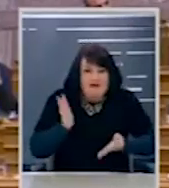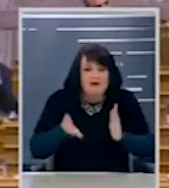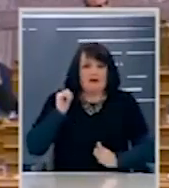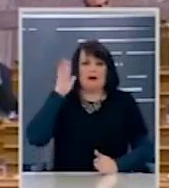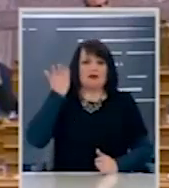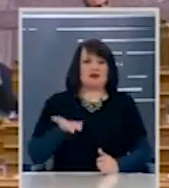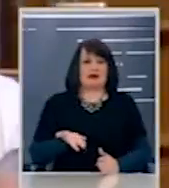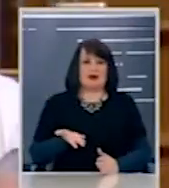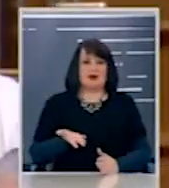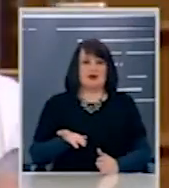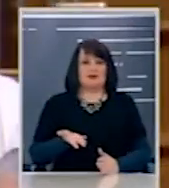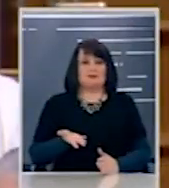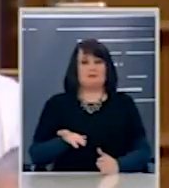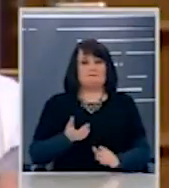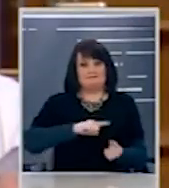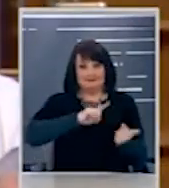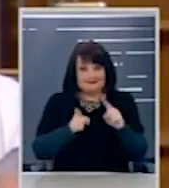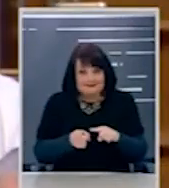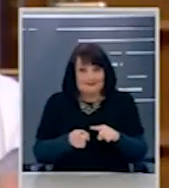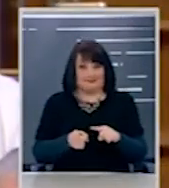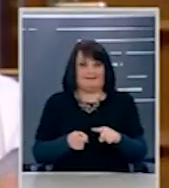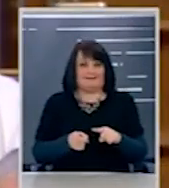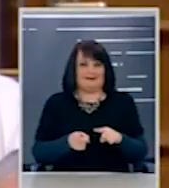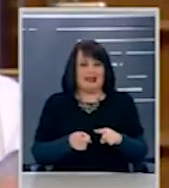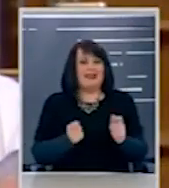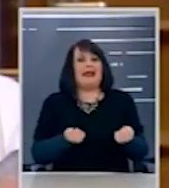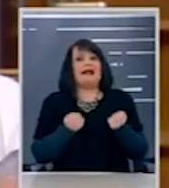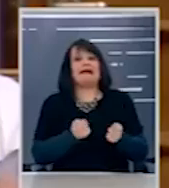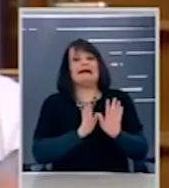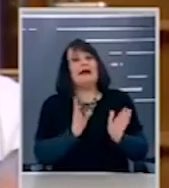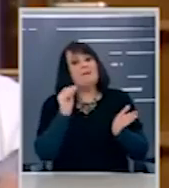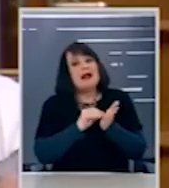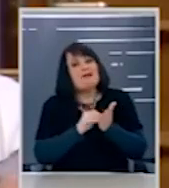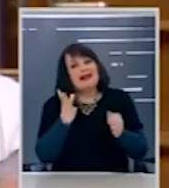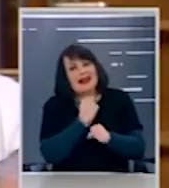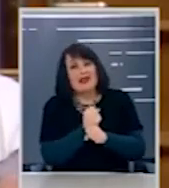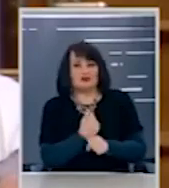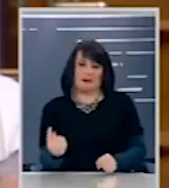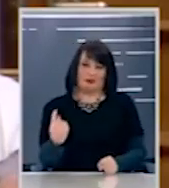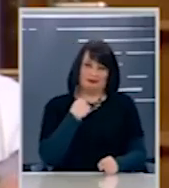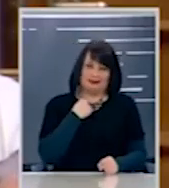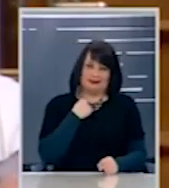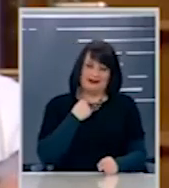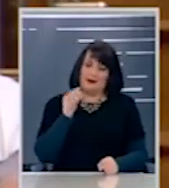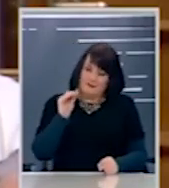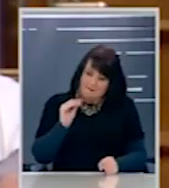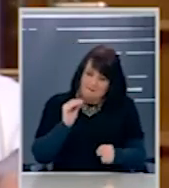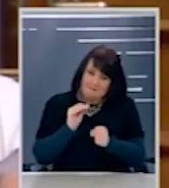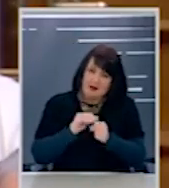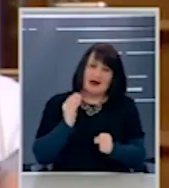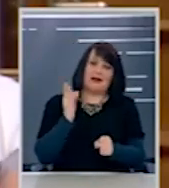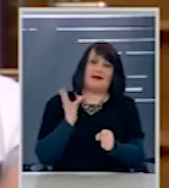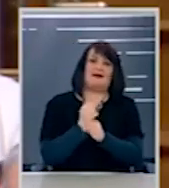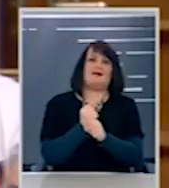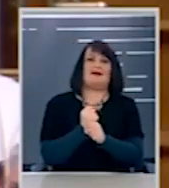πάμε από το brain drain στο brain gain. Να ξανακερδίσουμε δηλαδή την εργασία για τη νέα γενιά.